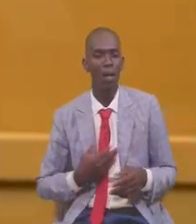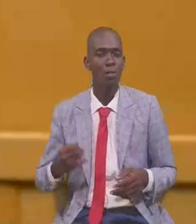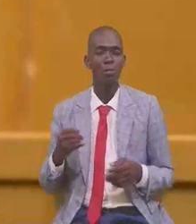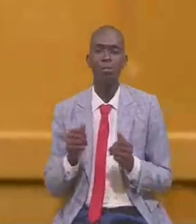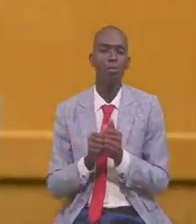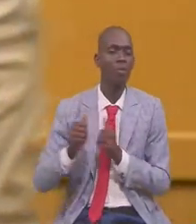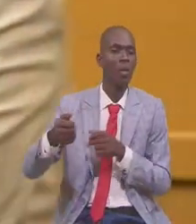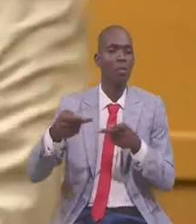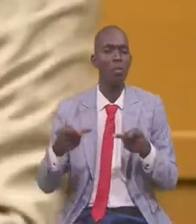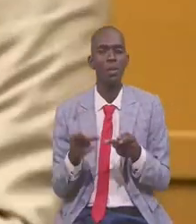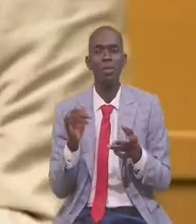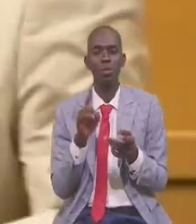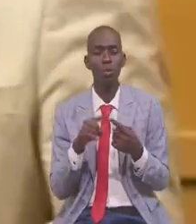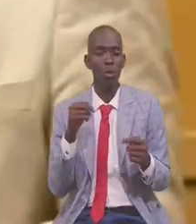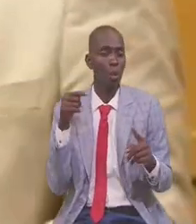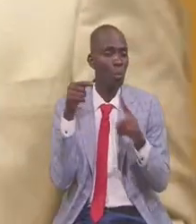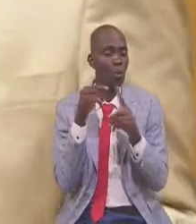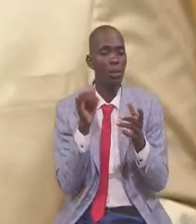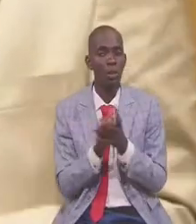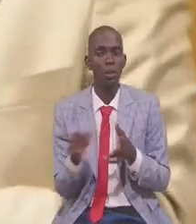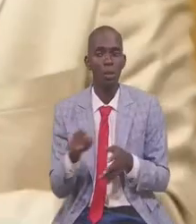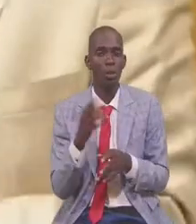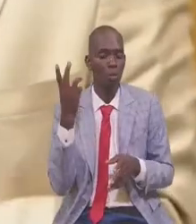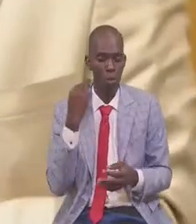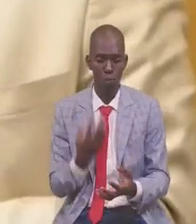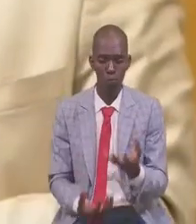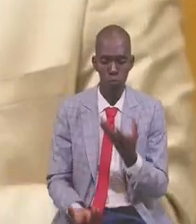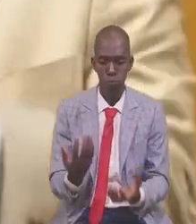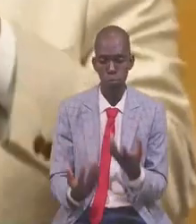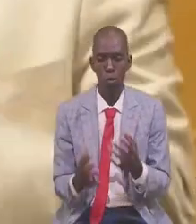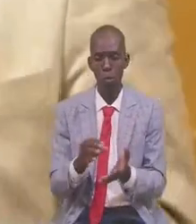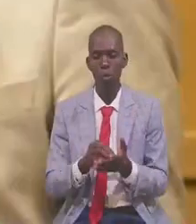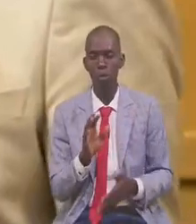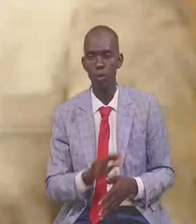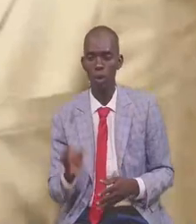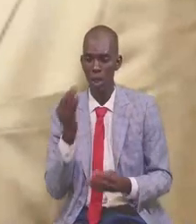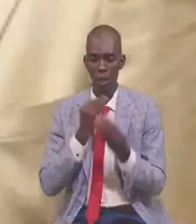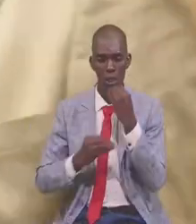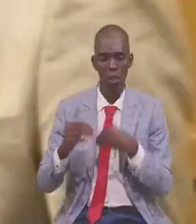gens mangeaient même leurs enfants. Et le roi a dit